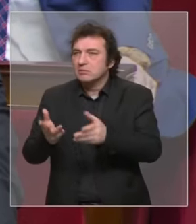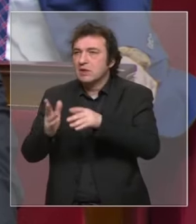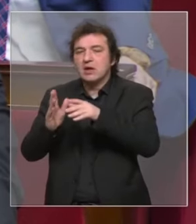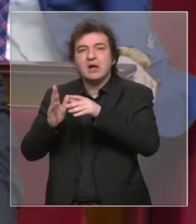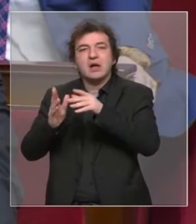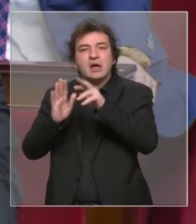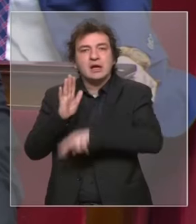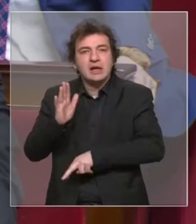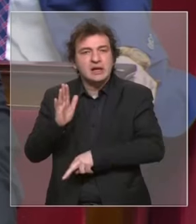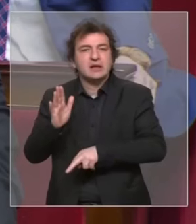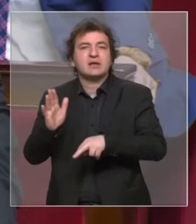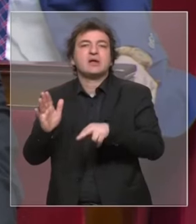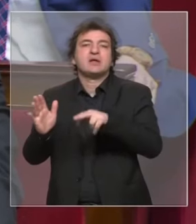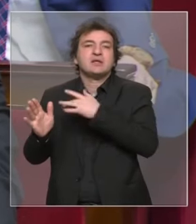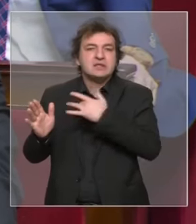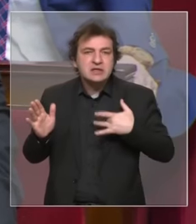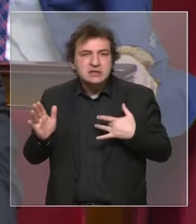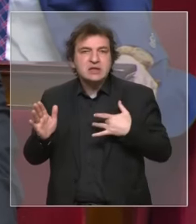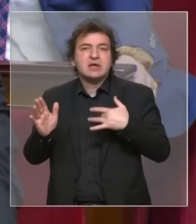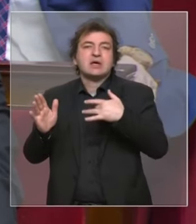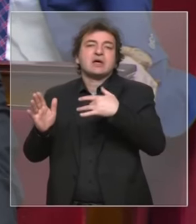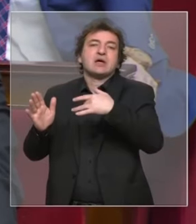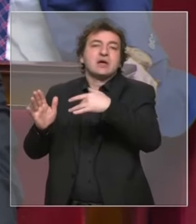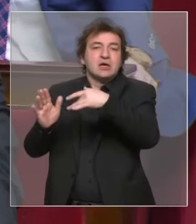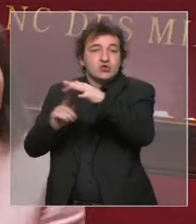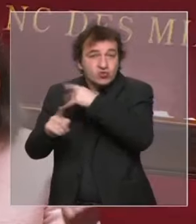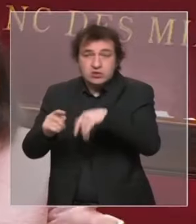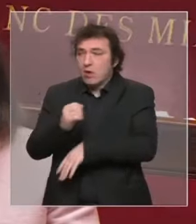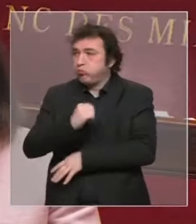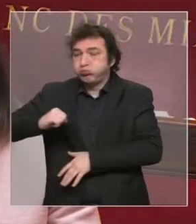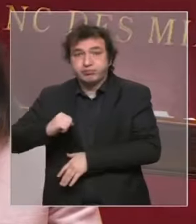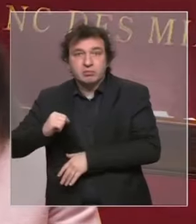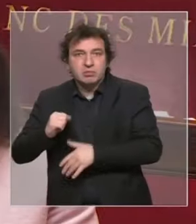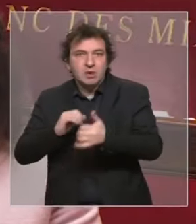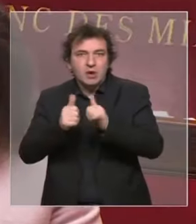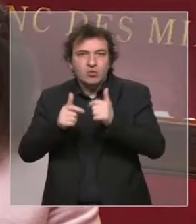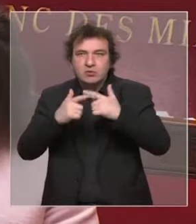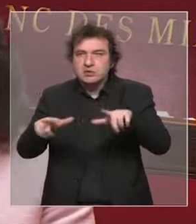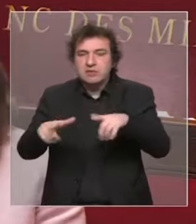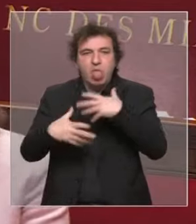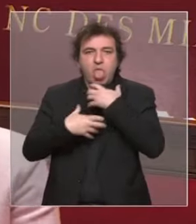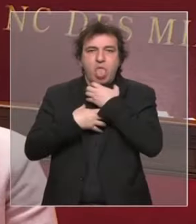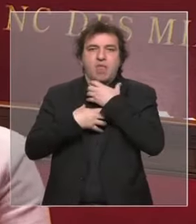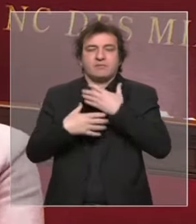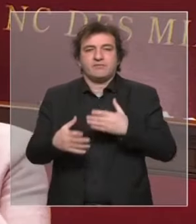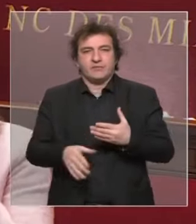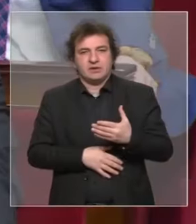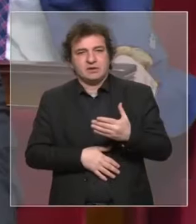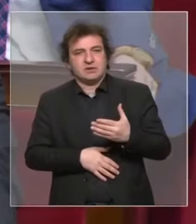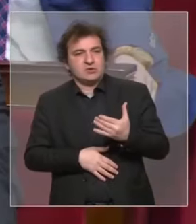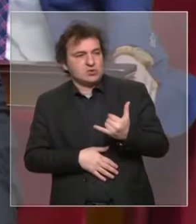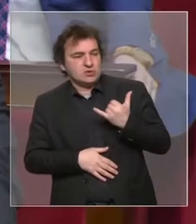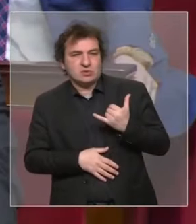sanitaires et sociales, la concurrence libre et faussée nous étouffera. Jeudi dernier, c'est avec cette